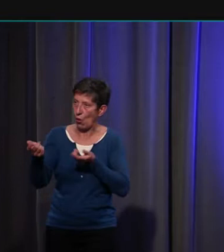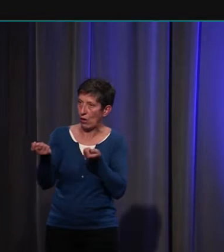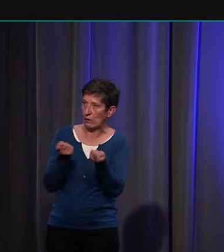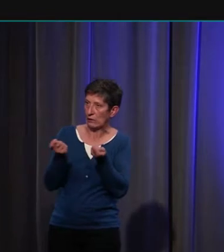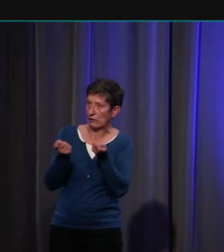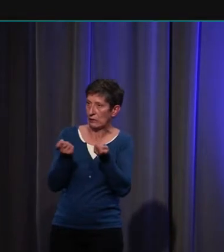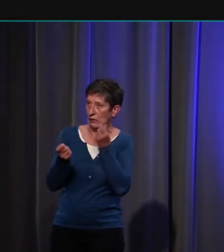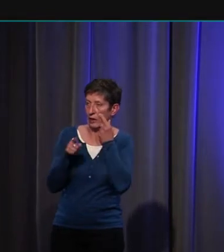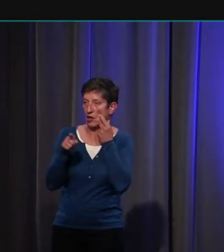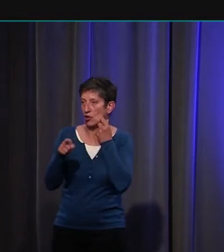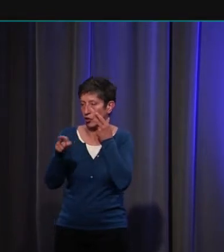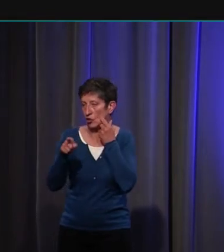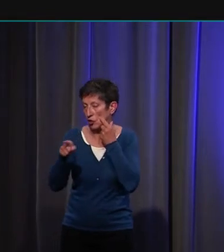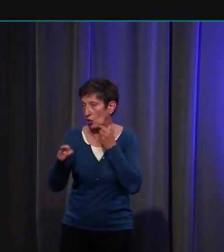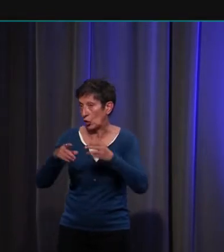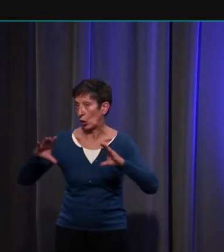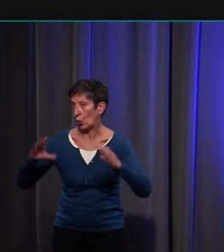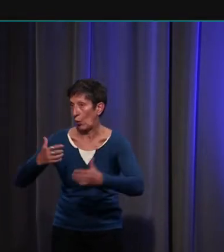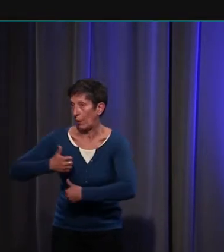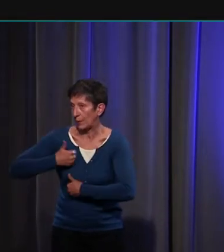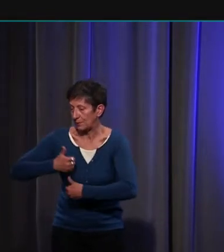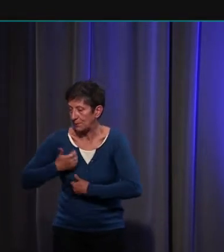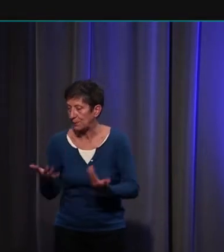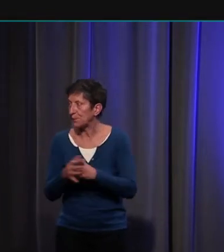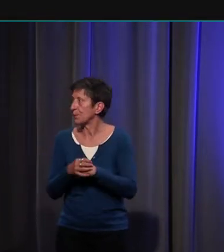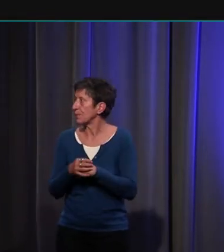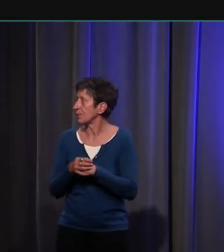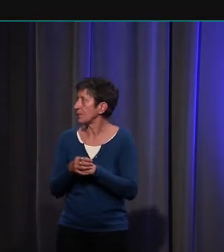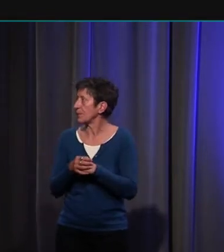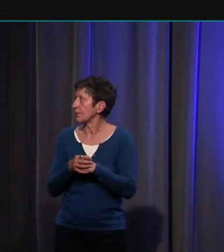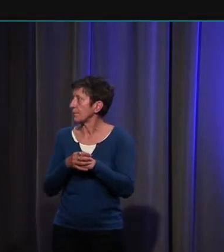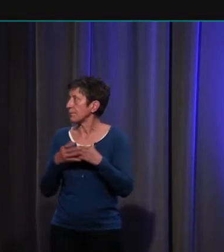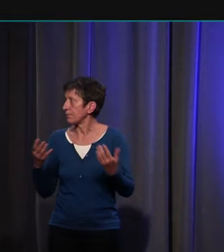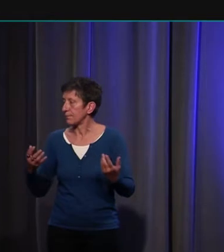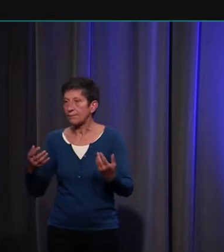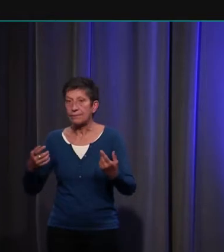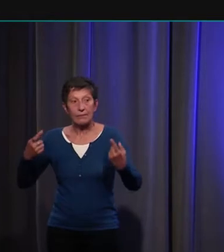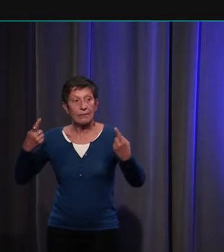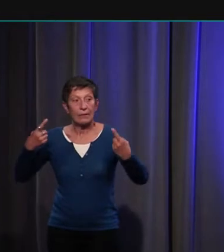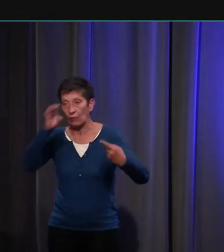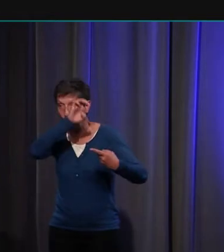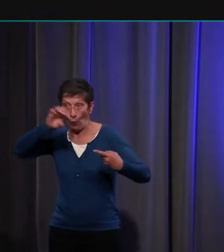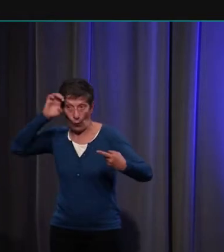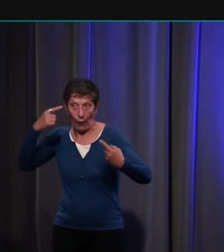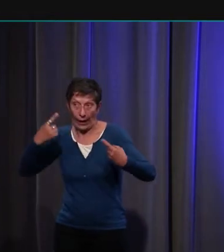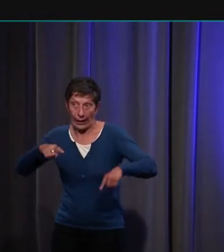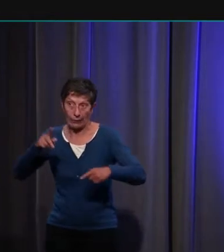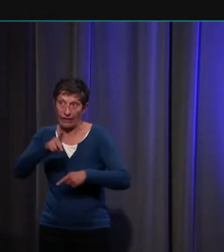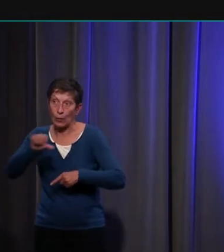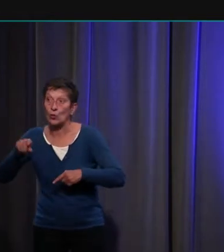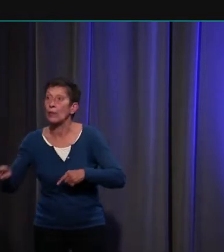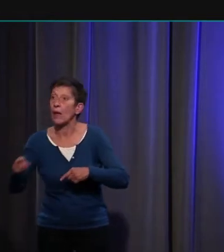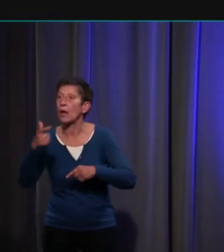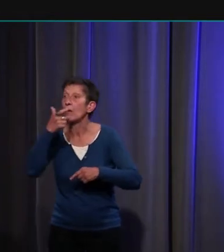germanique de donkey l'empereur l'ennemi de philippe auguste mais jean sans terre qui est l'ennemi de philippe auguste